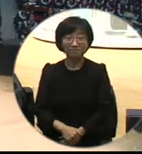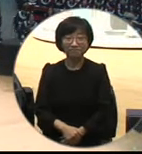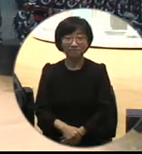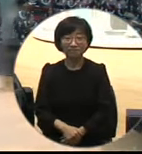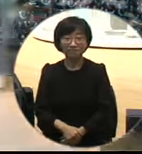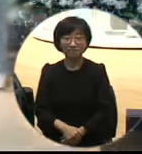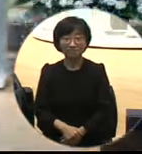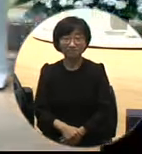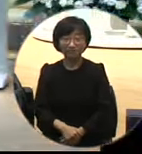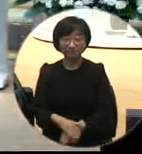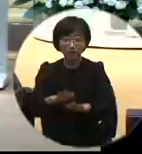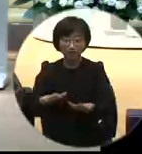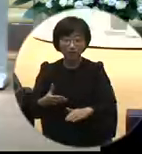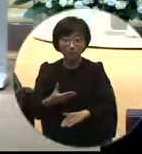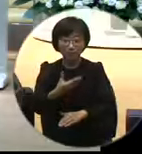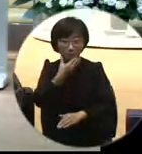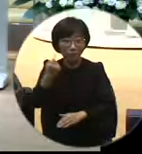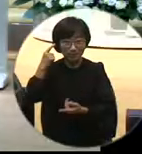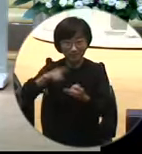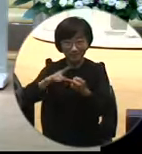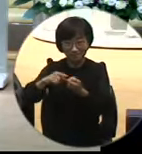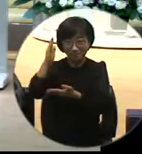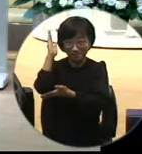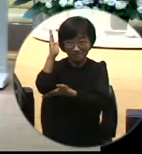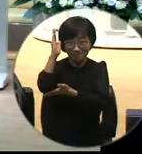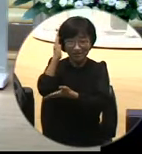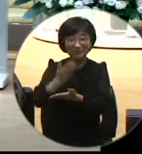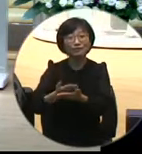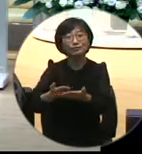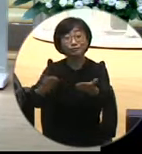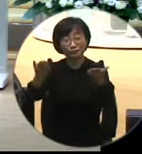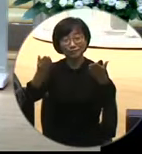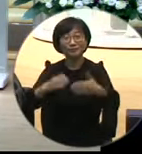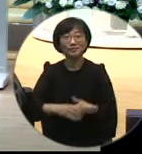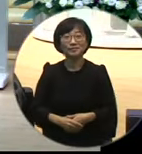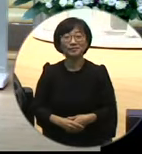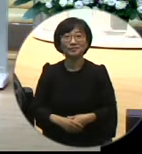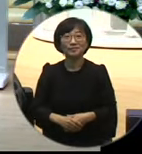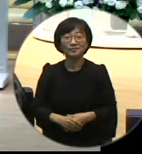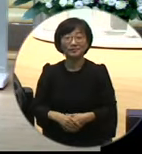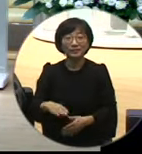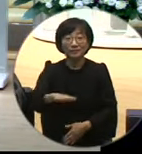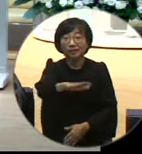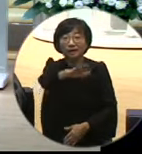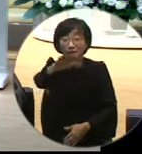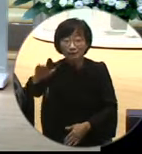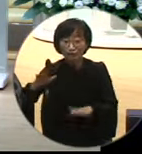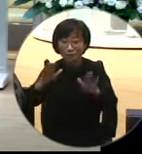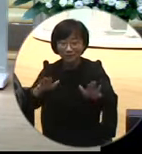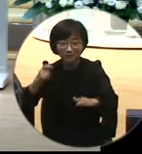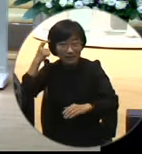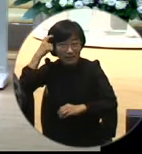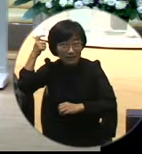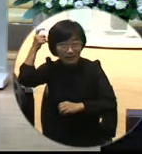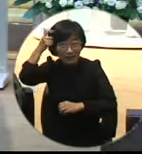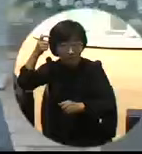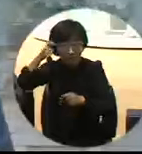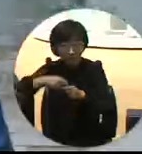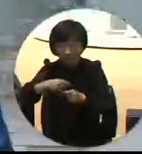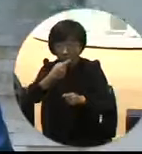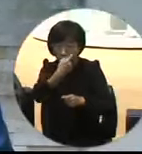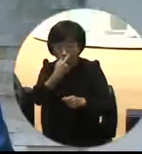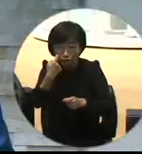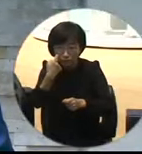그런 메시지를 지금 주고 있는 거예요. 오늘 말씀을 통해서 우리가 영적인 시각을 어떻게 가지느냐가